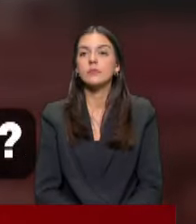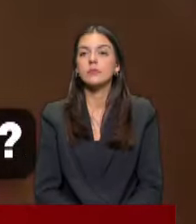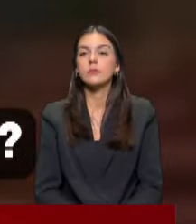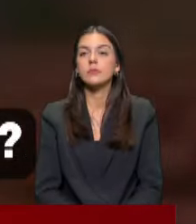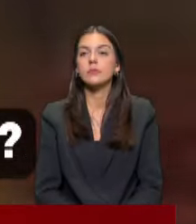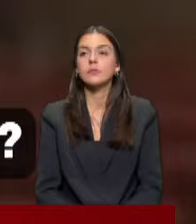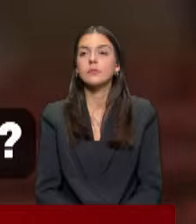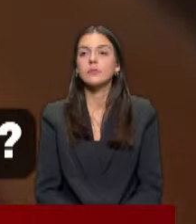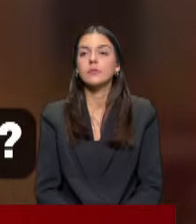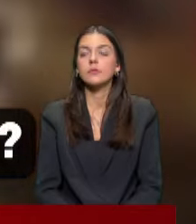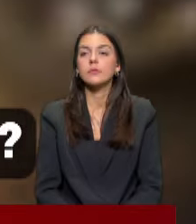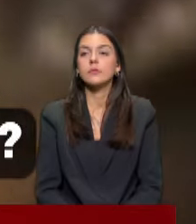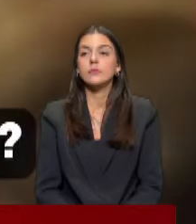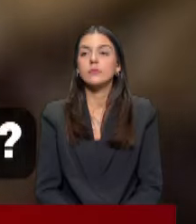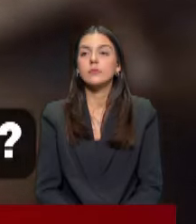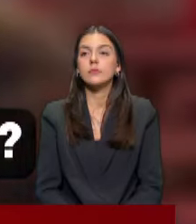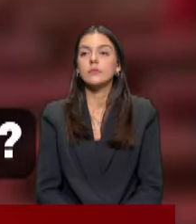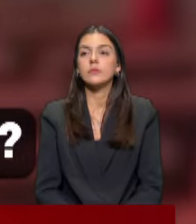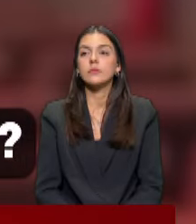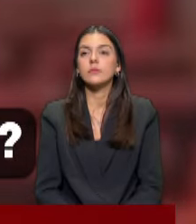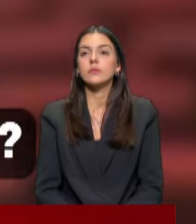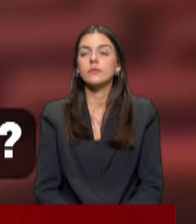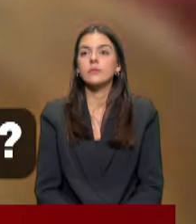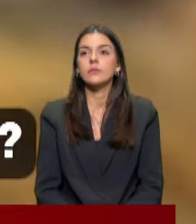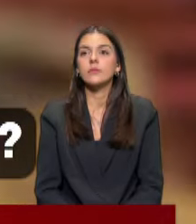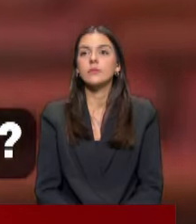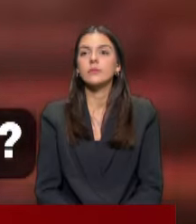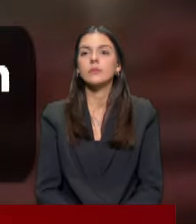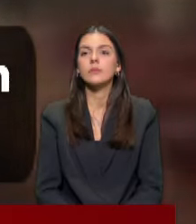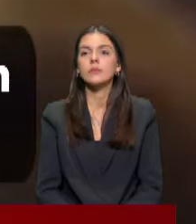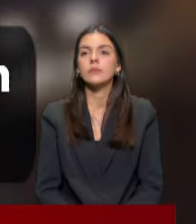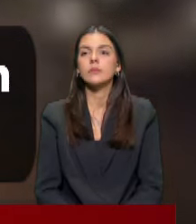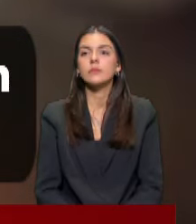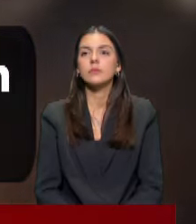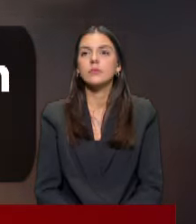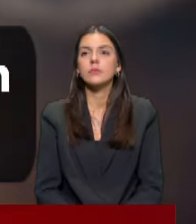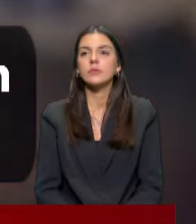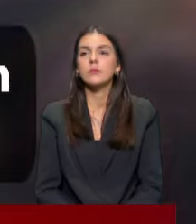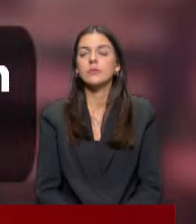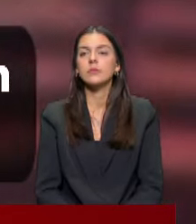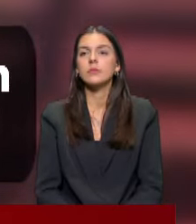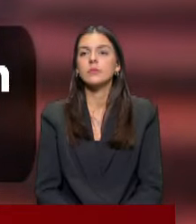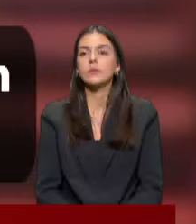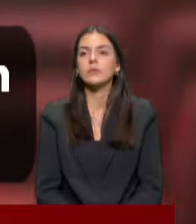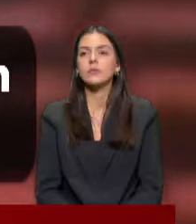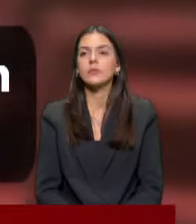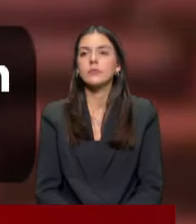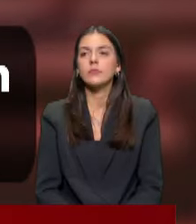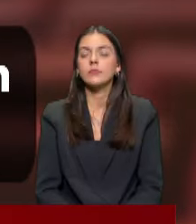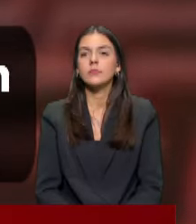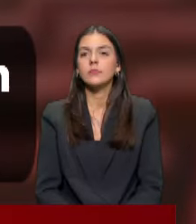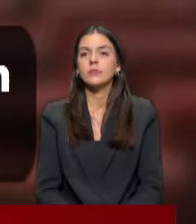Darı Güren cinayeti araştırmasın diye oy verdiniz mi? Gülerek selfie çekerken,